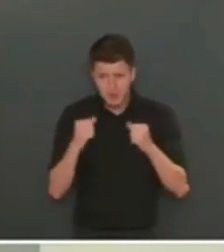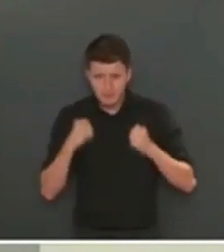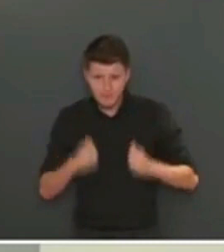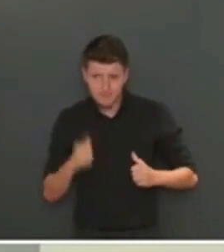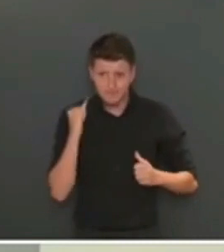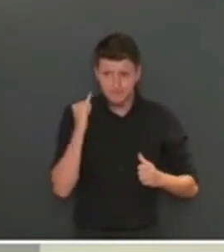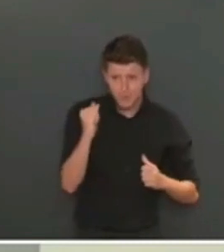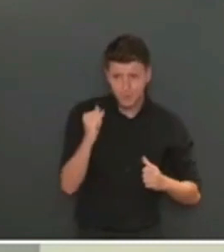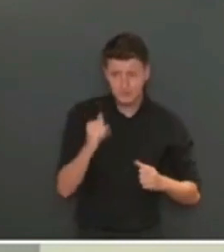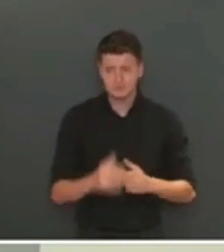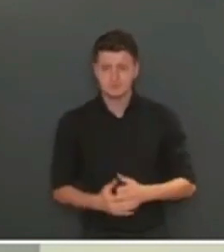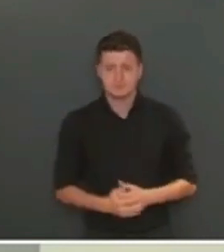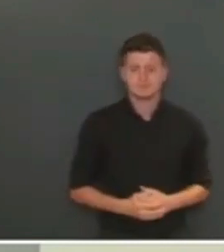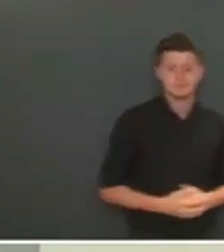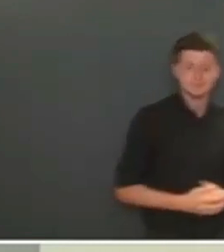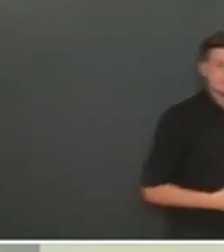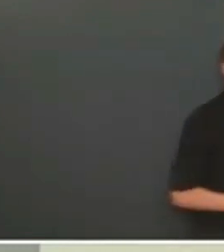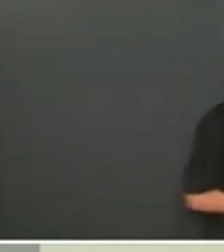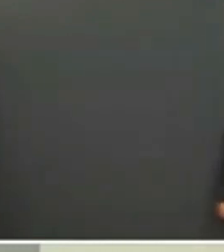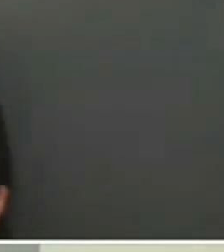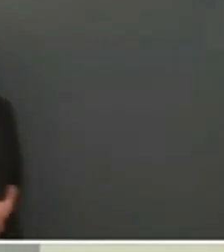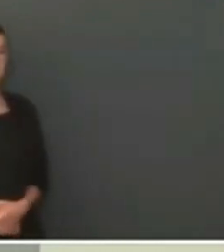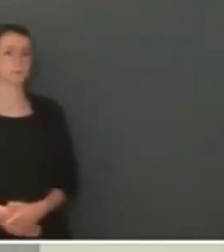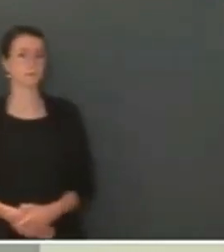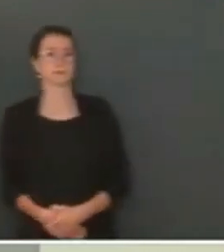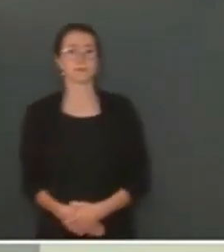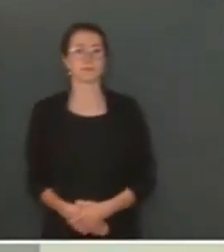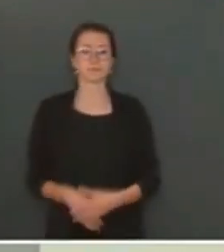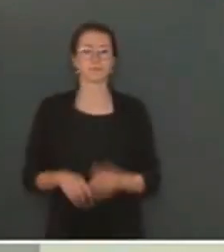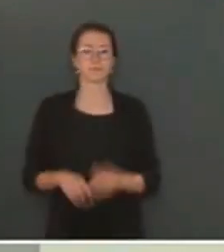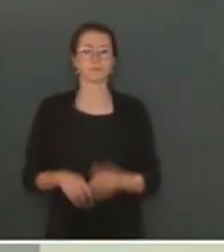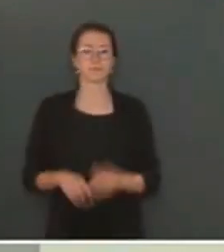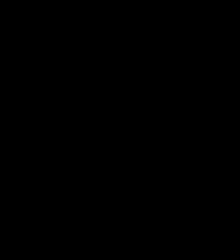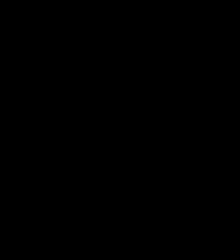et pour protéger les autres. Je vous remercie de votre attention. Merci.